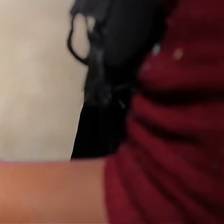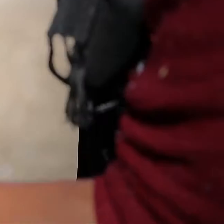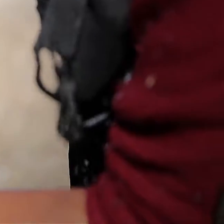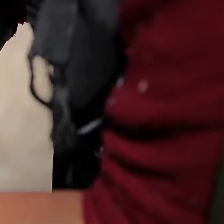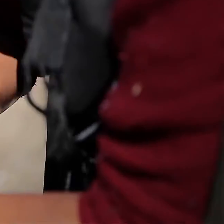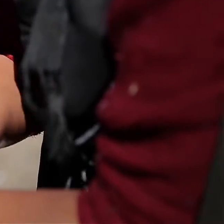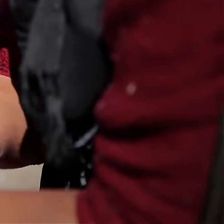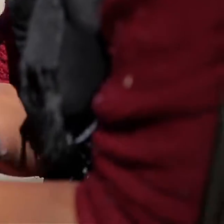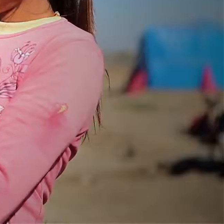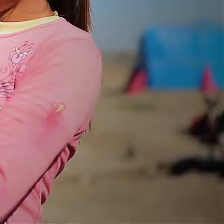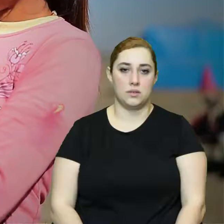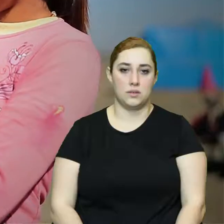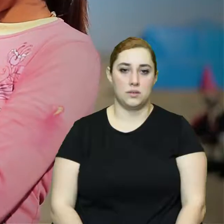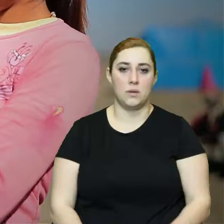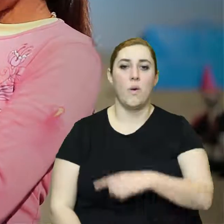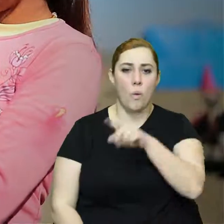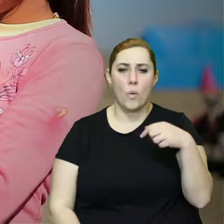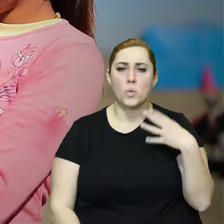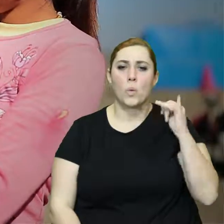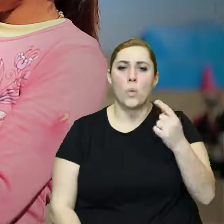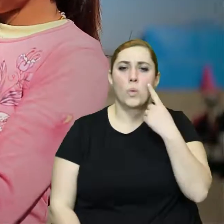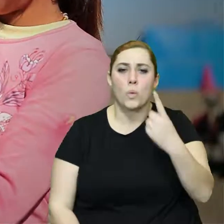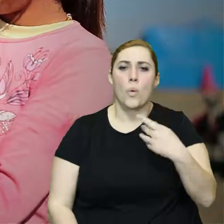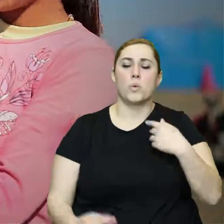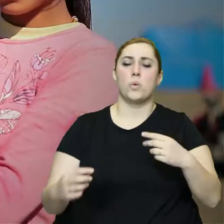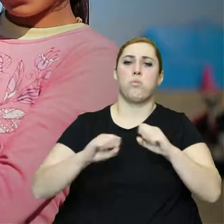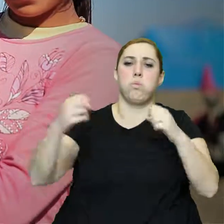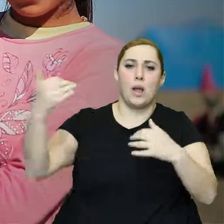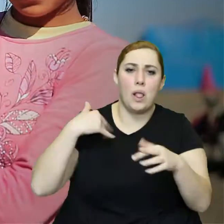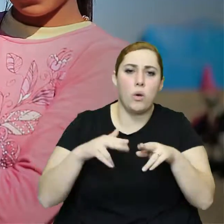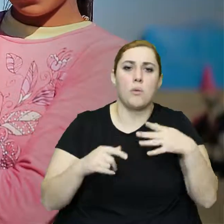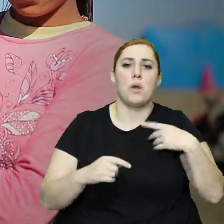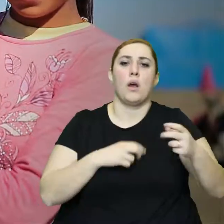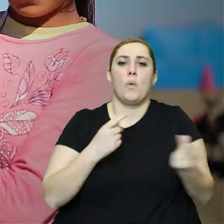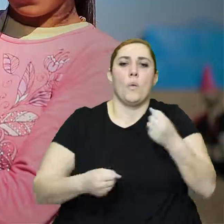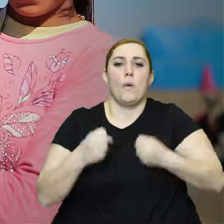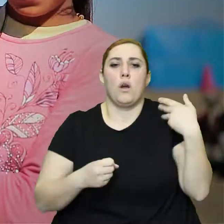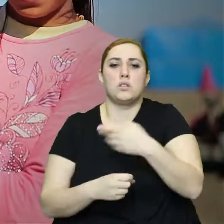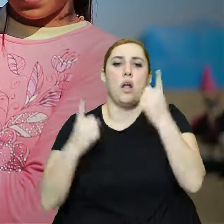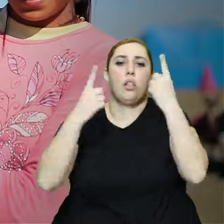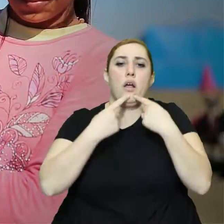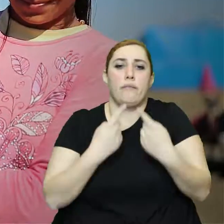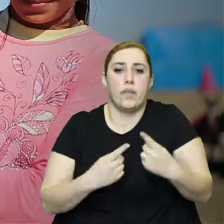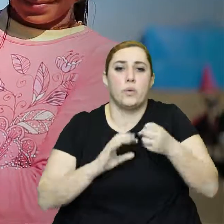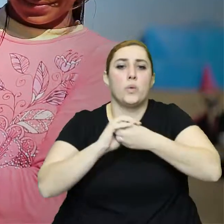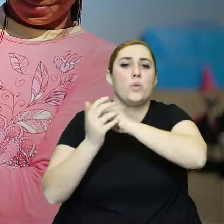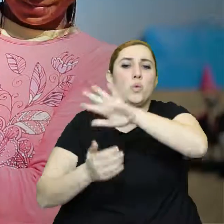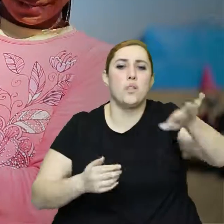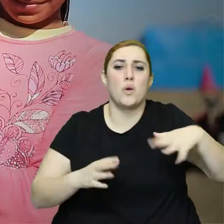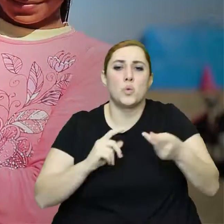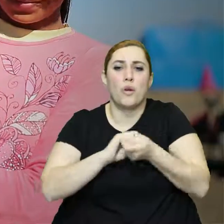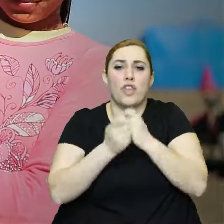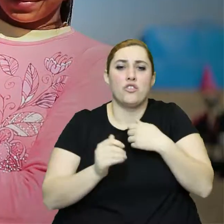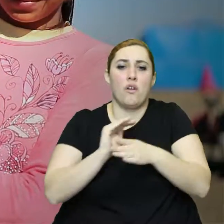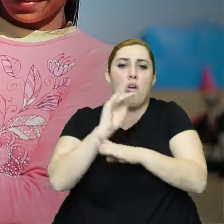sıktı. Öyle şeyler gördük ki üzerimizdeki mermilerden kurtulamayacağımızı zannettik. Can havliyle